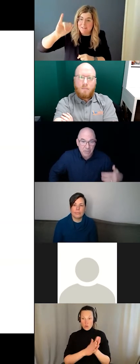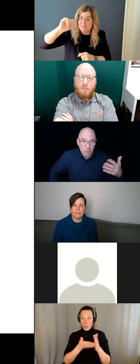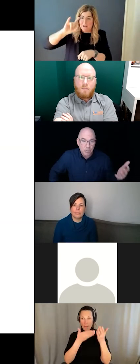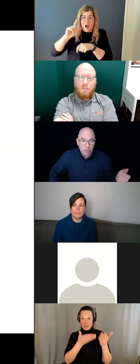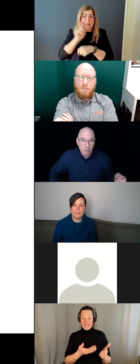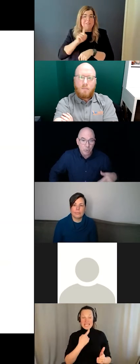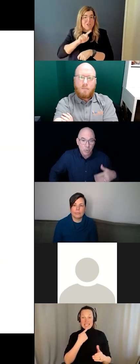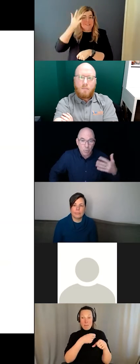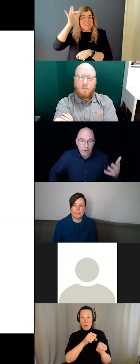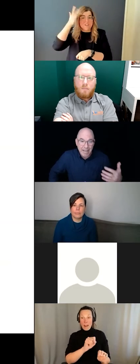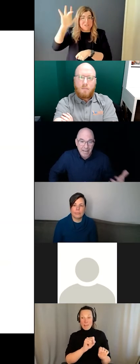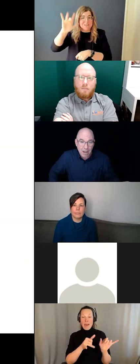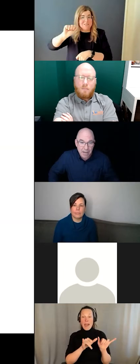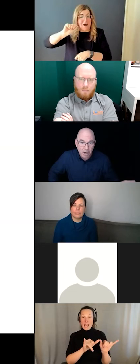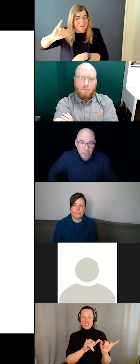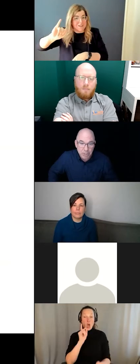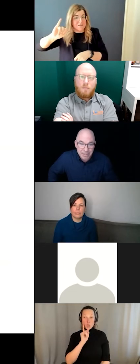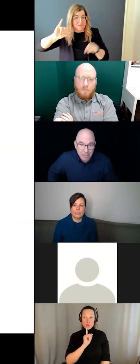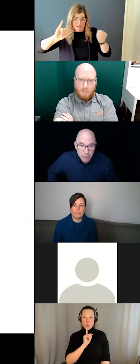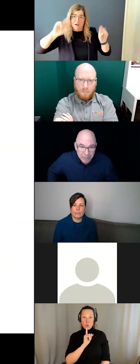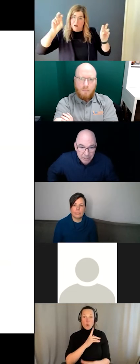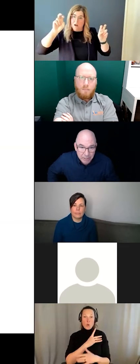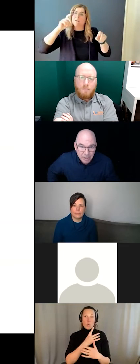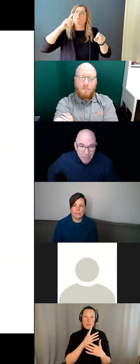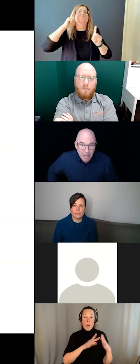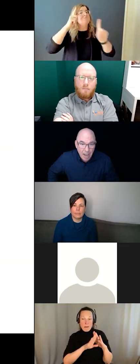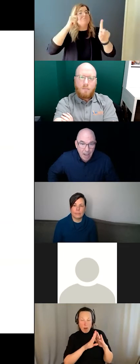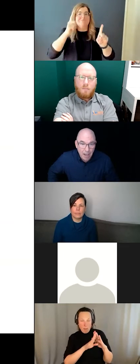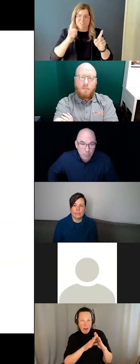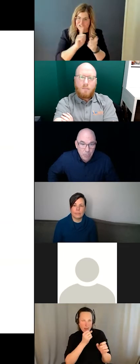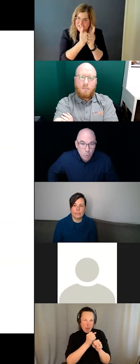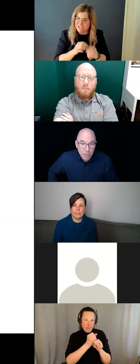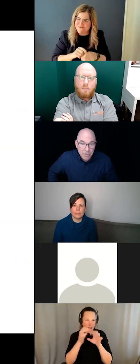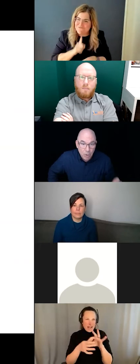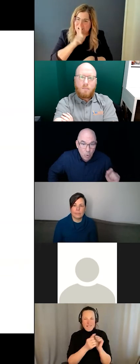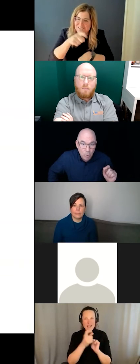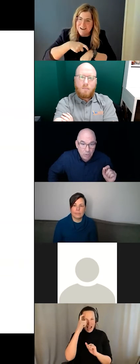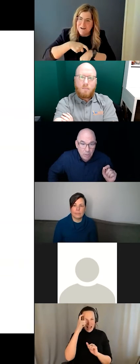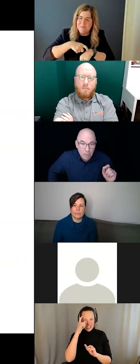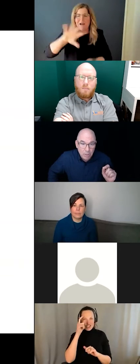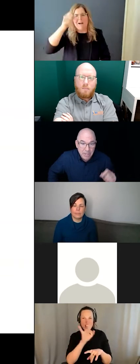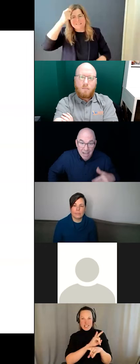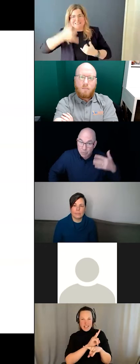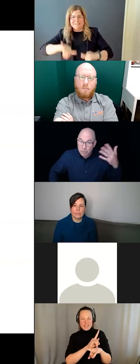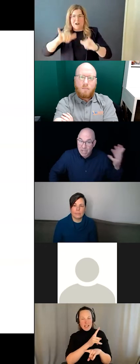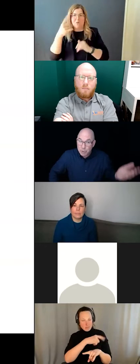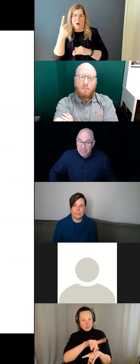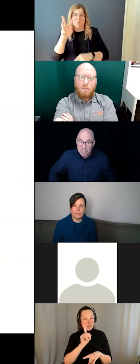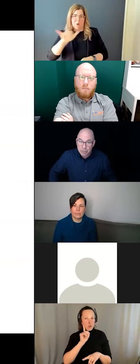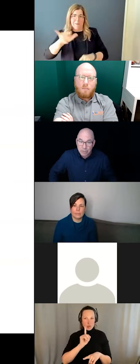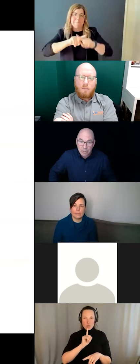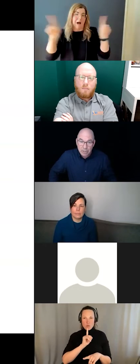Et ça appartient à des sourds, des ingénieurs qui sont sourds, des développeurs qui ont travaillé sur l'intelligence artificielle qui